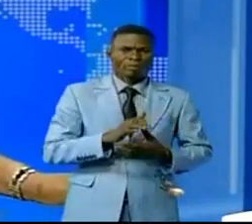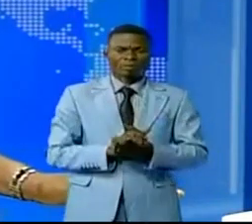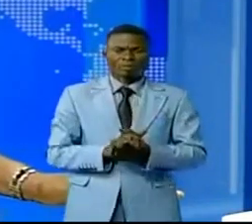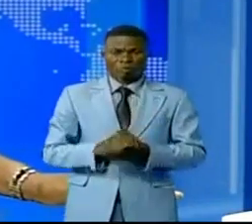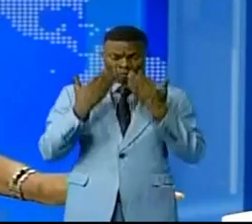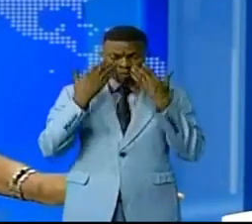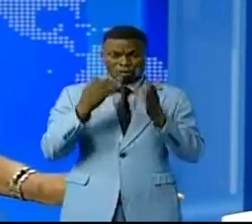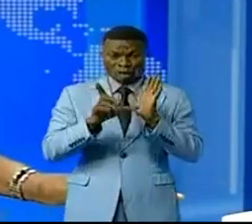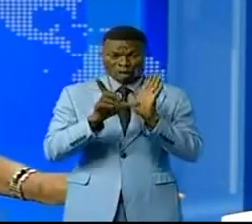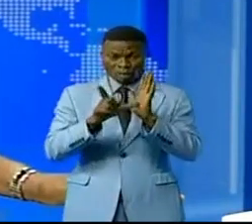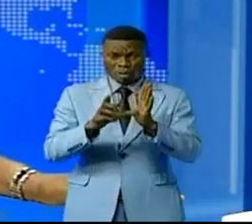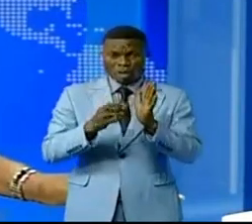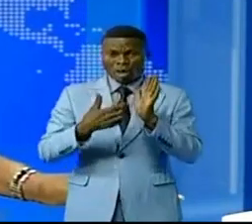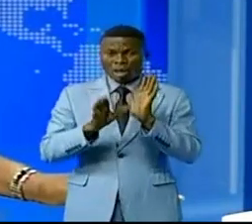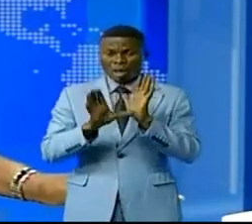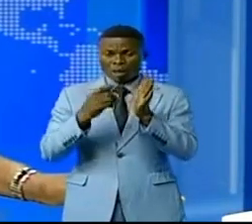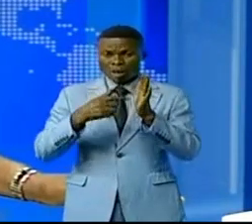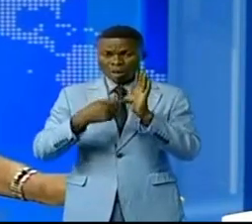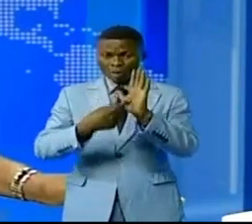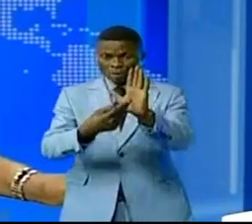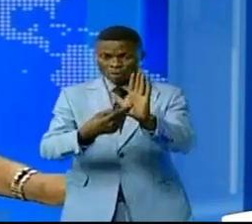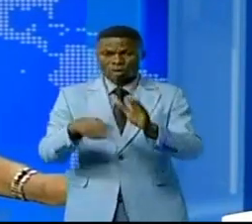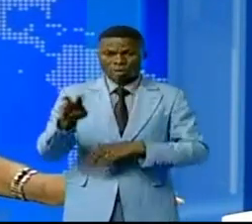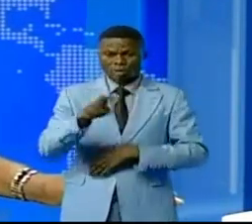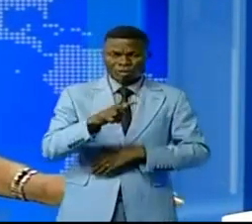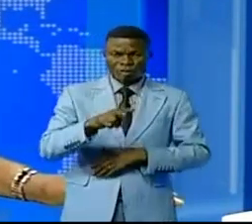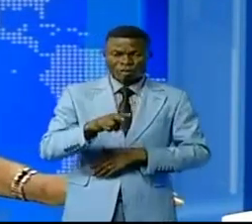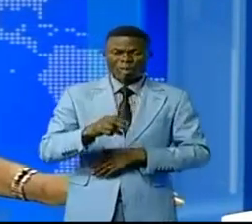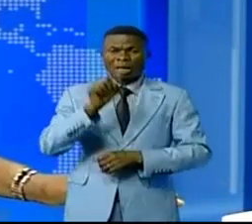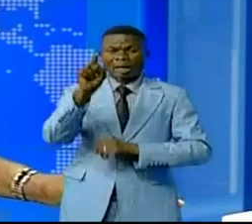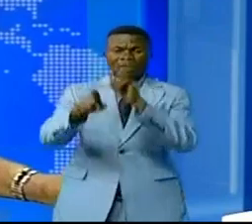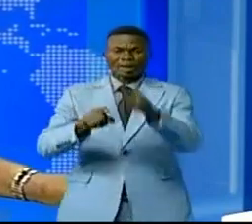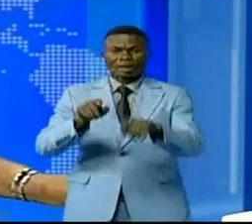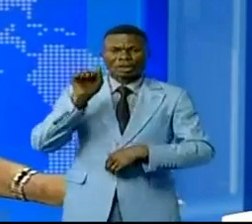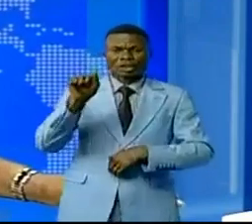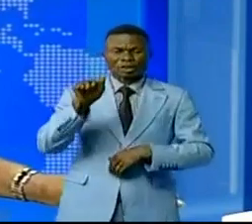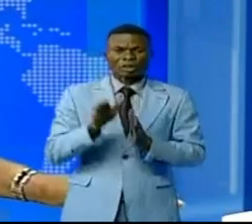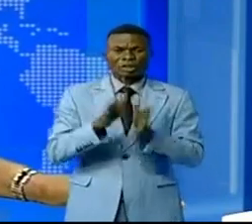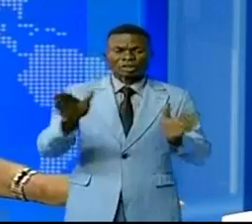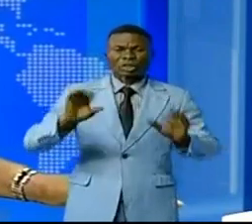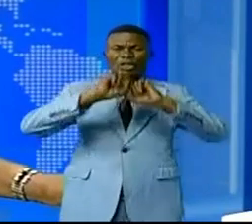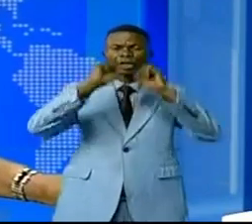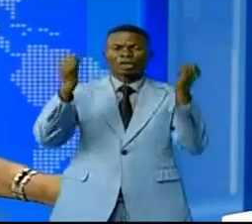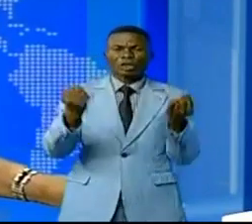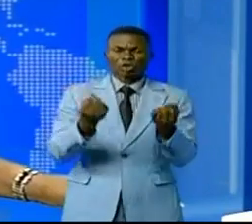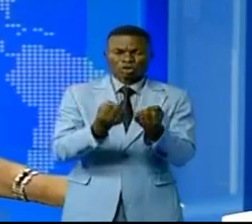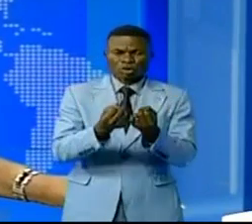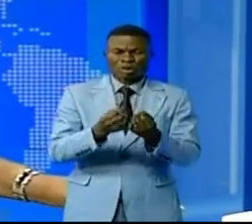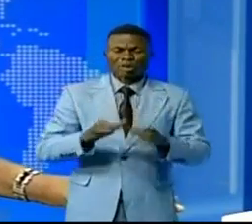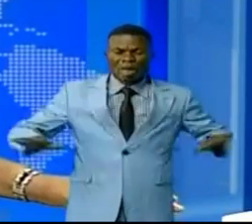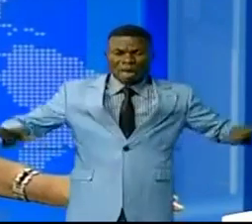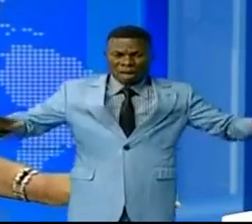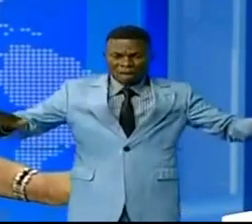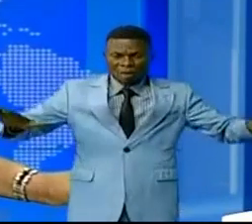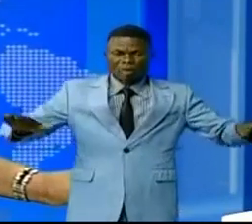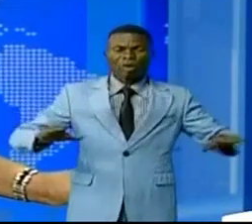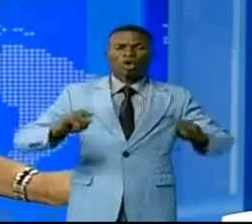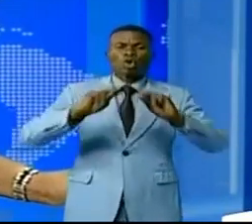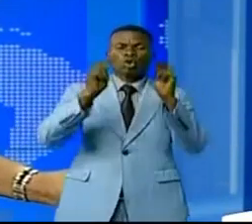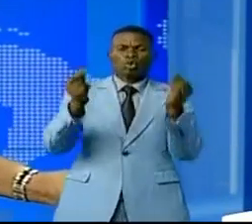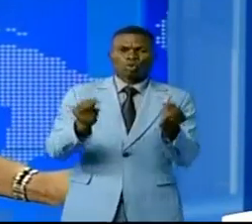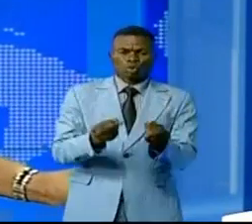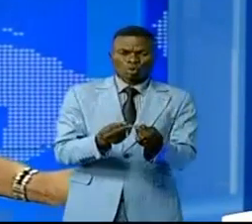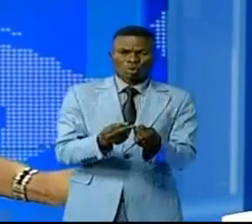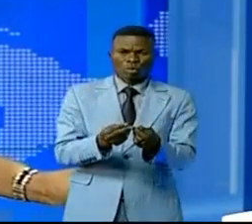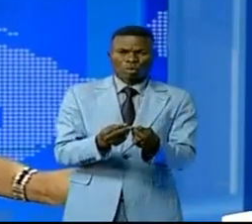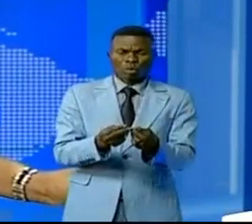Voilà, vous venez là de suivre l'audition du directeur général de la régie de voies aériennes à la commission